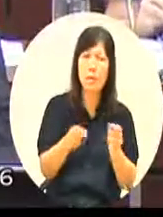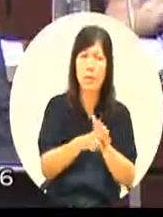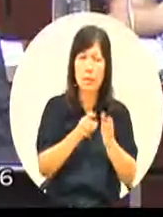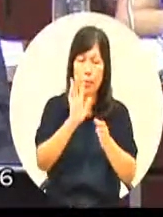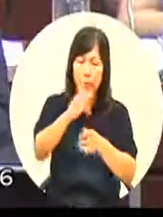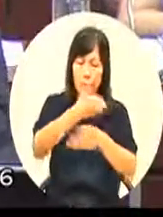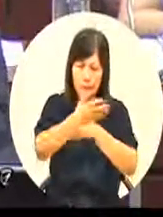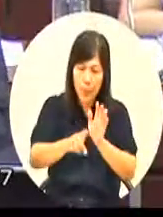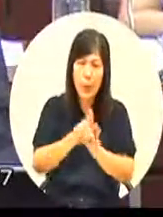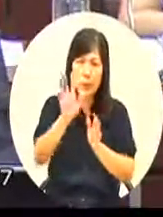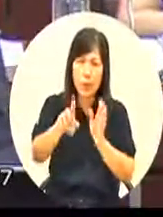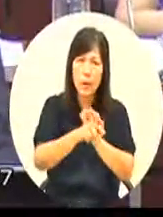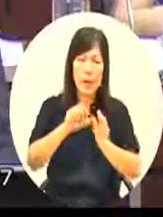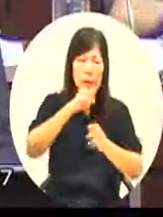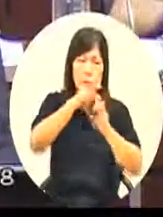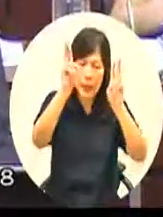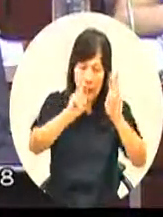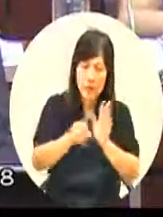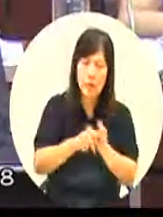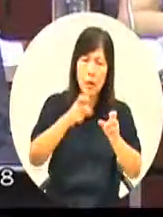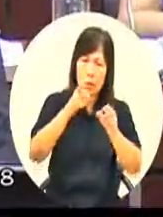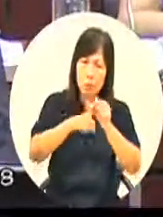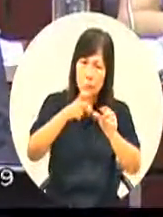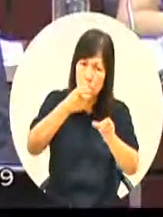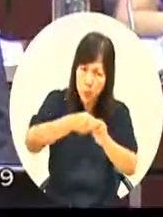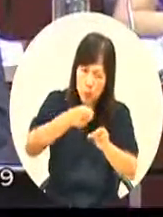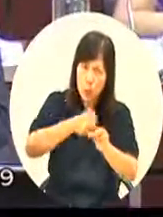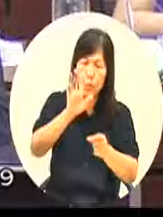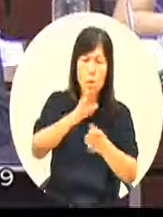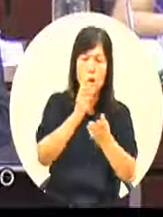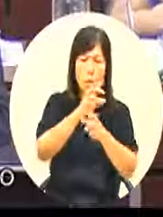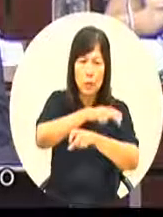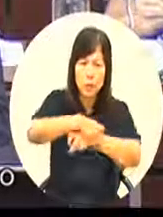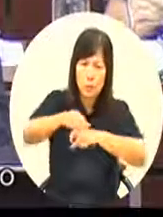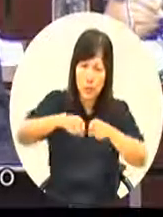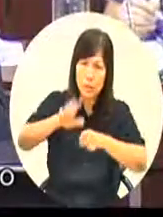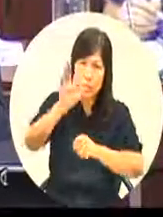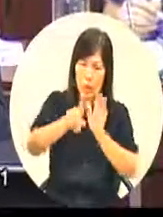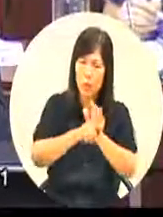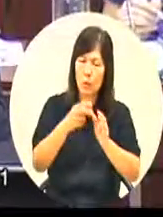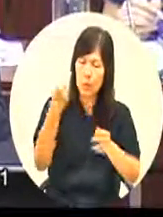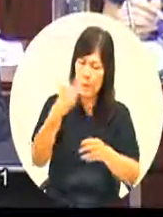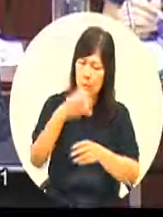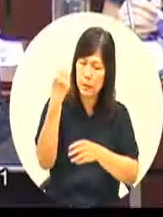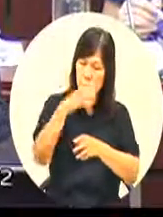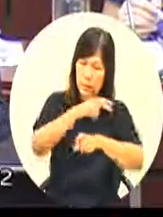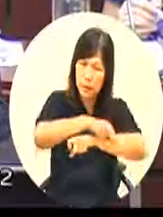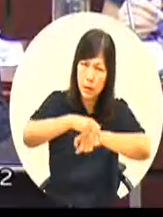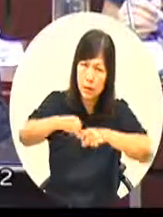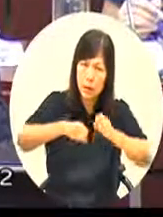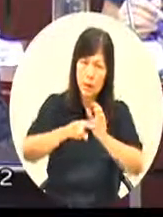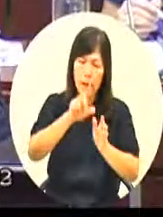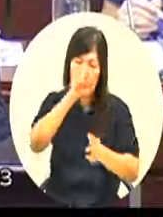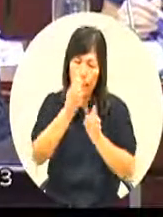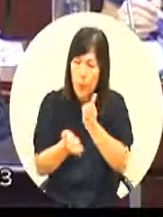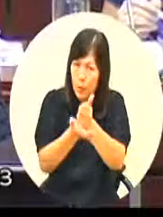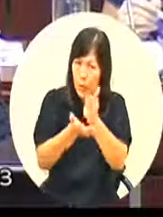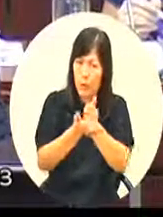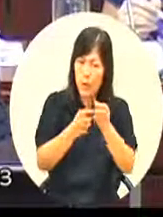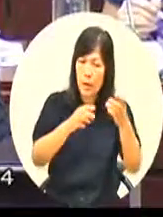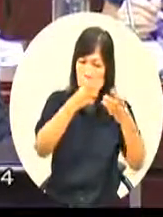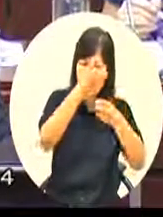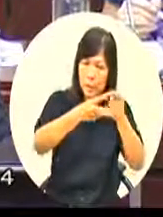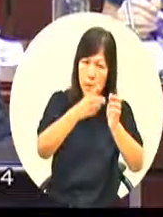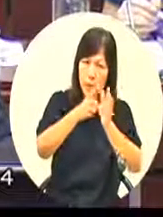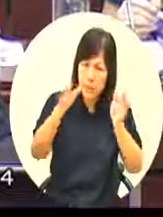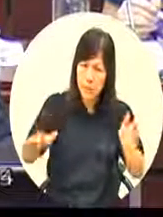看到比如说台电、中油，这都等于已经有了一些方案了，但这个新方案 特别是鼓励他们有三年时间哦，